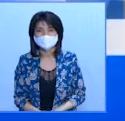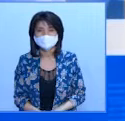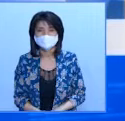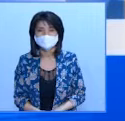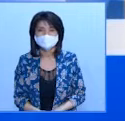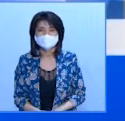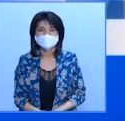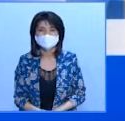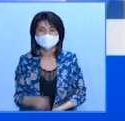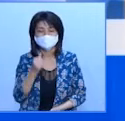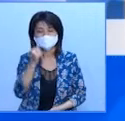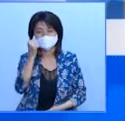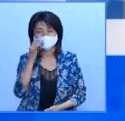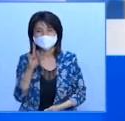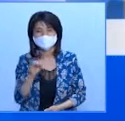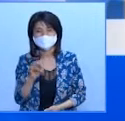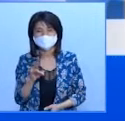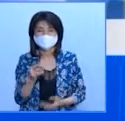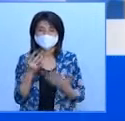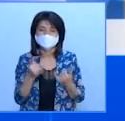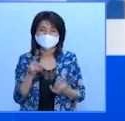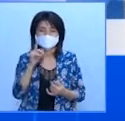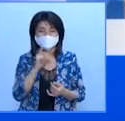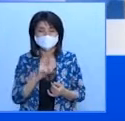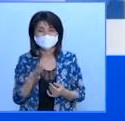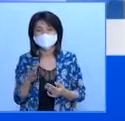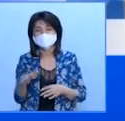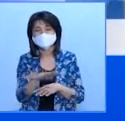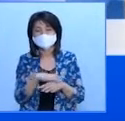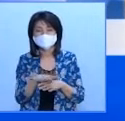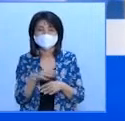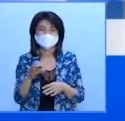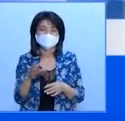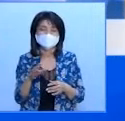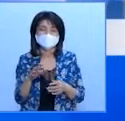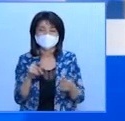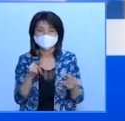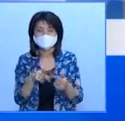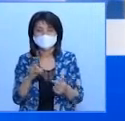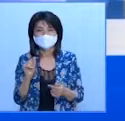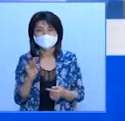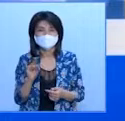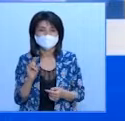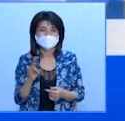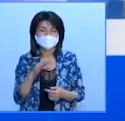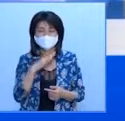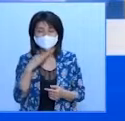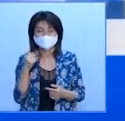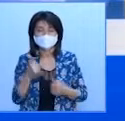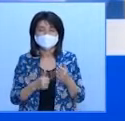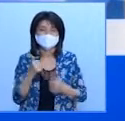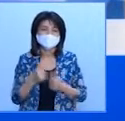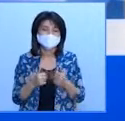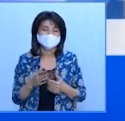Спасибо, Ренат. Сегодня в условиях чрезвычайного положения в стране и введенного карантина многие конкурсы и олимпиады перешли